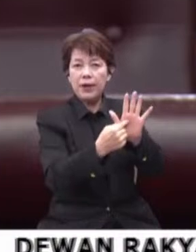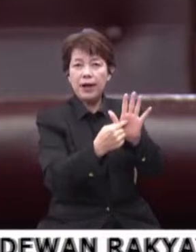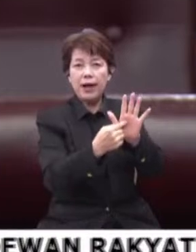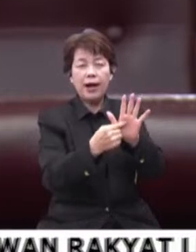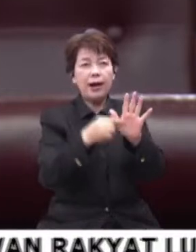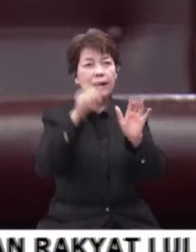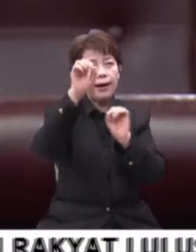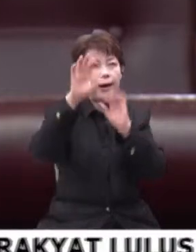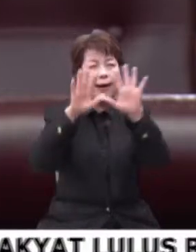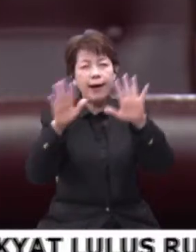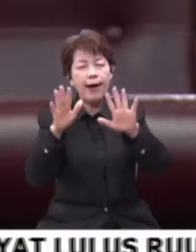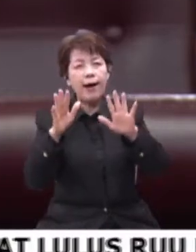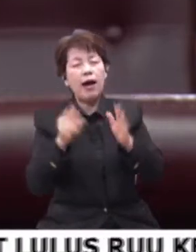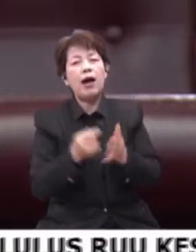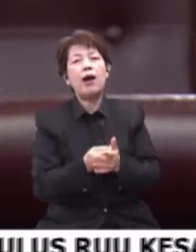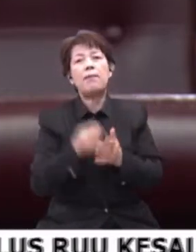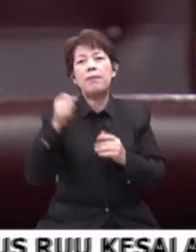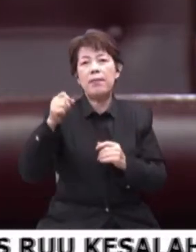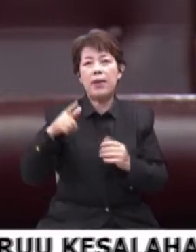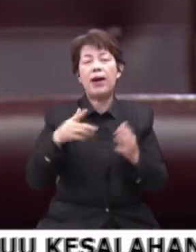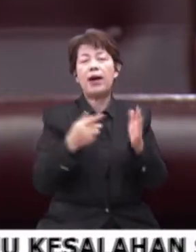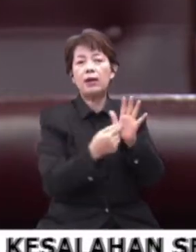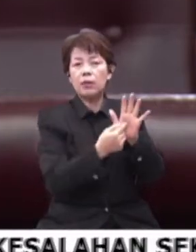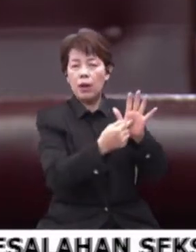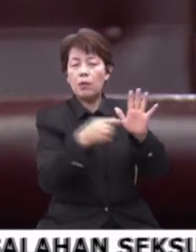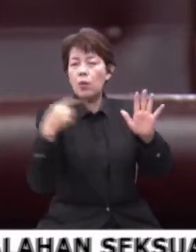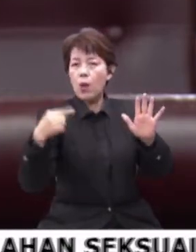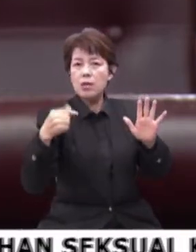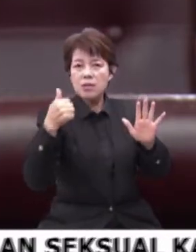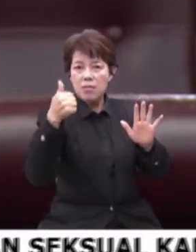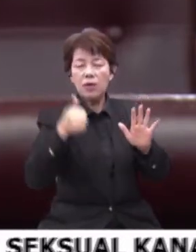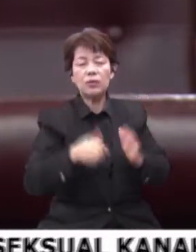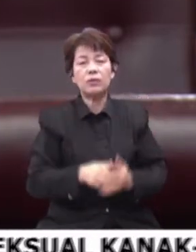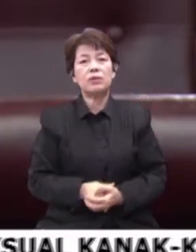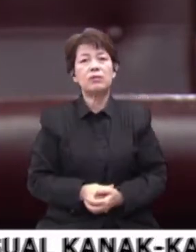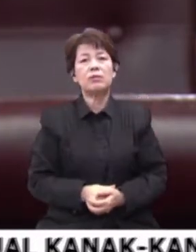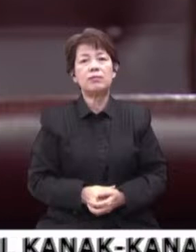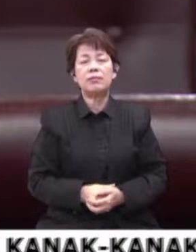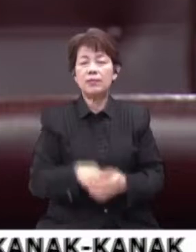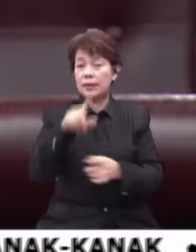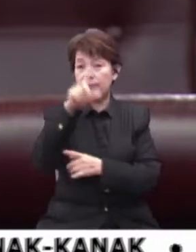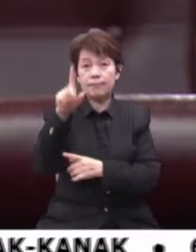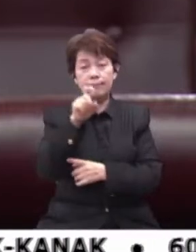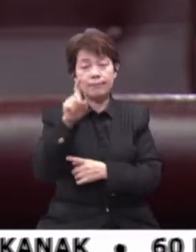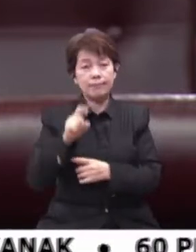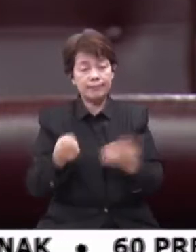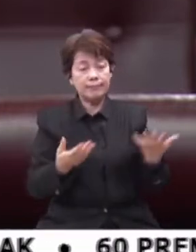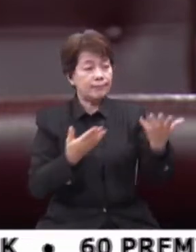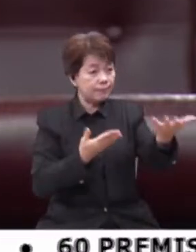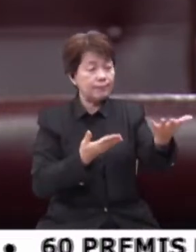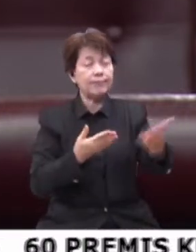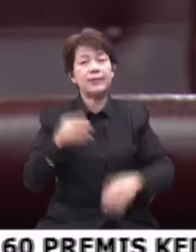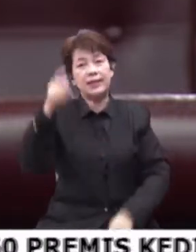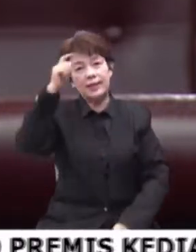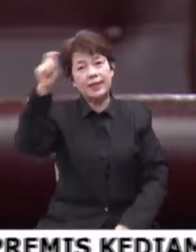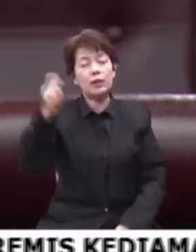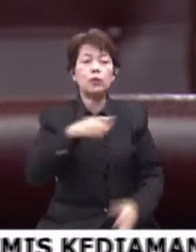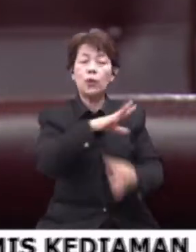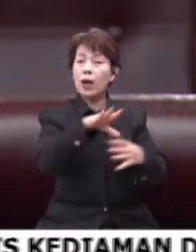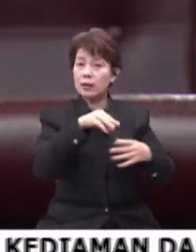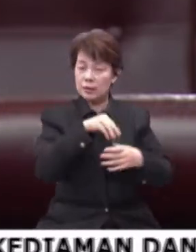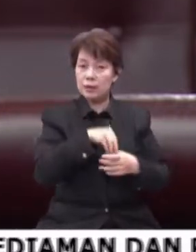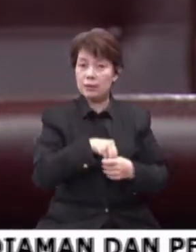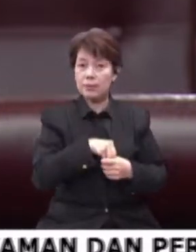kesadaran hasil tanaman selamat dan berkualiti memang yang bertanya tadi Soneta dari itu memang terlibat